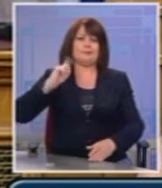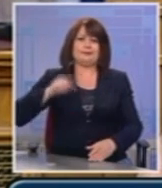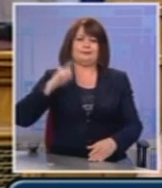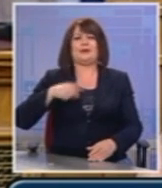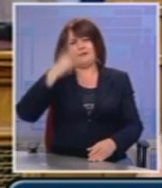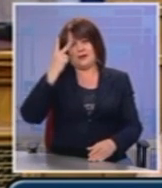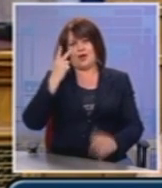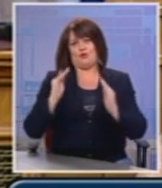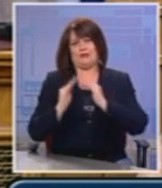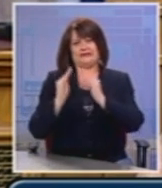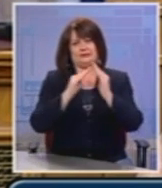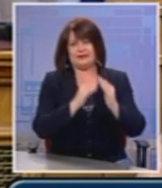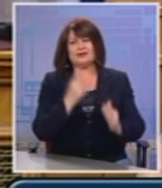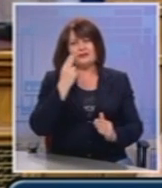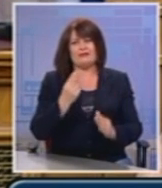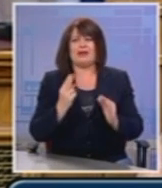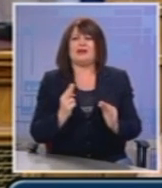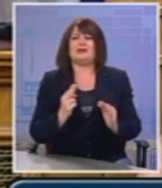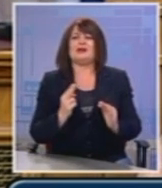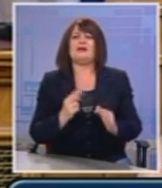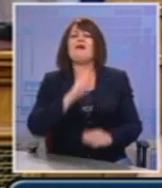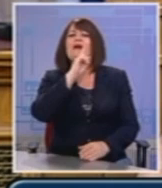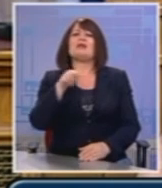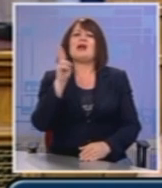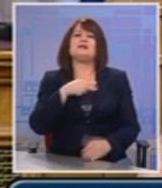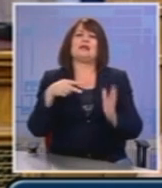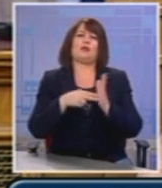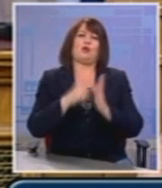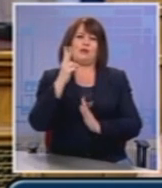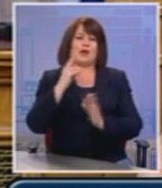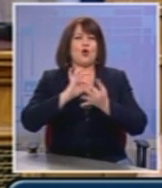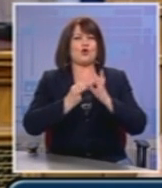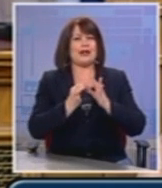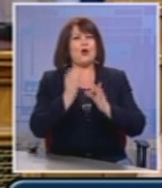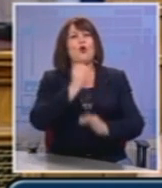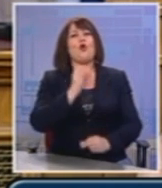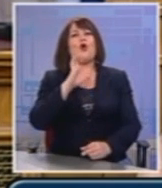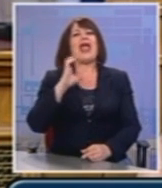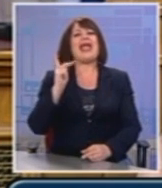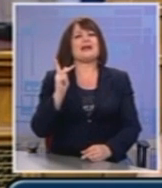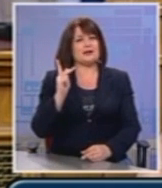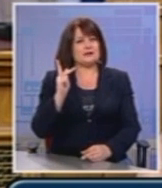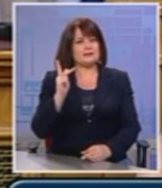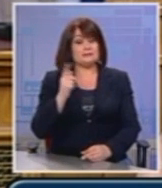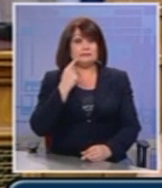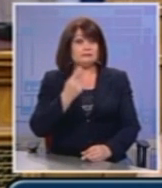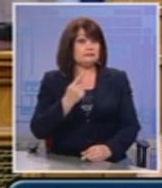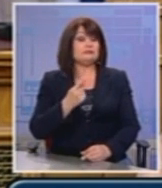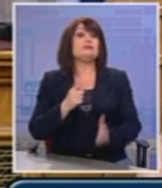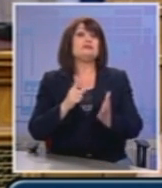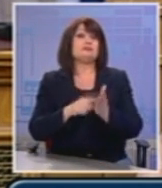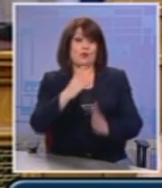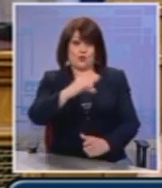αυτό το δικαίωμα κατάφορα ε καταργήθηκε το 2012 ο οργανισμός της εργατικής κατοικίας ως προαπαιτούμενο για την